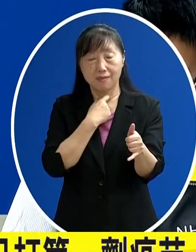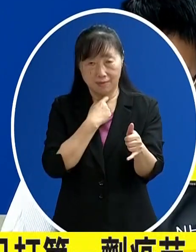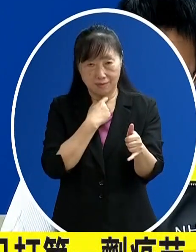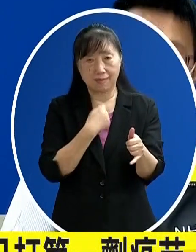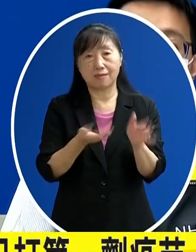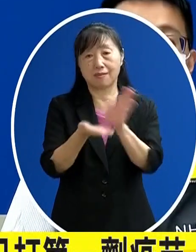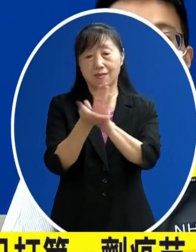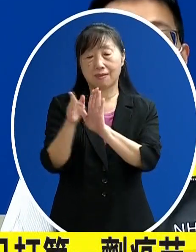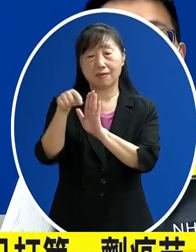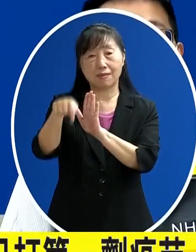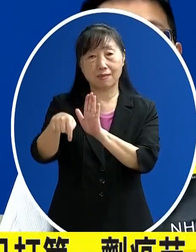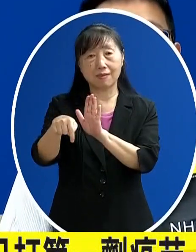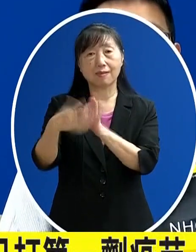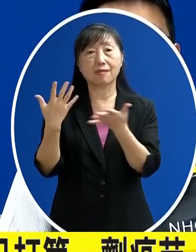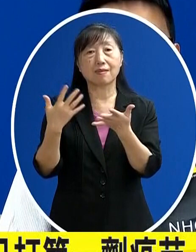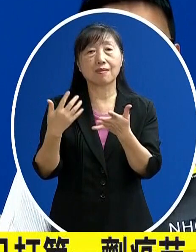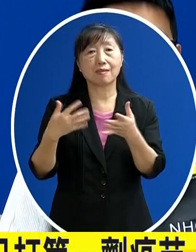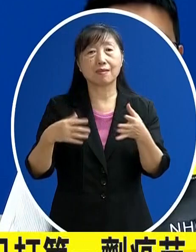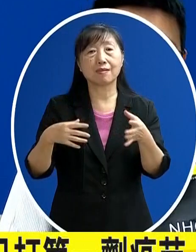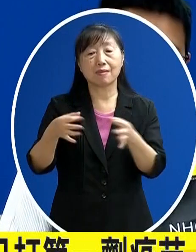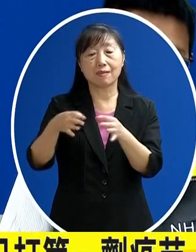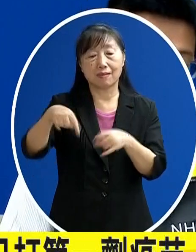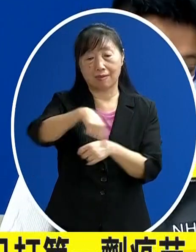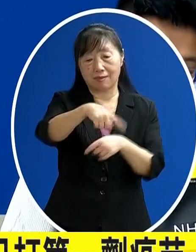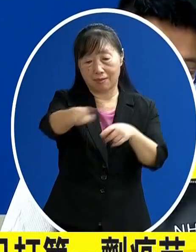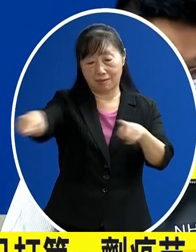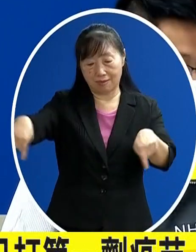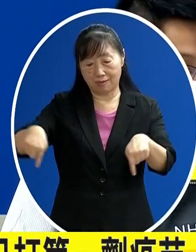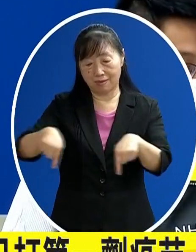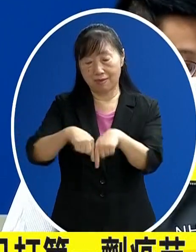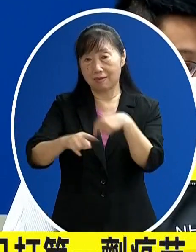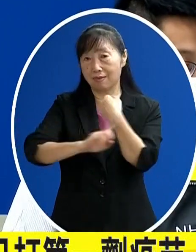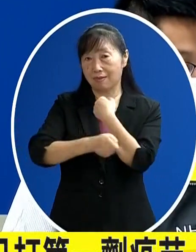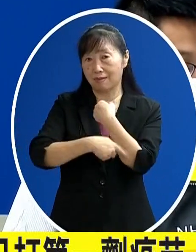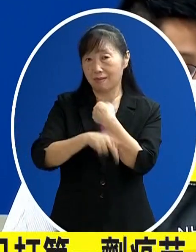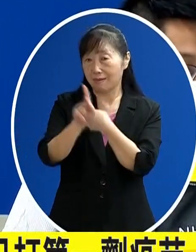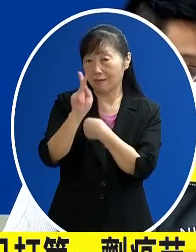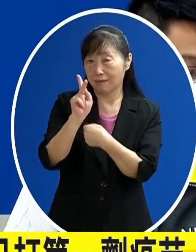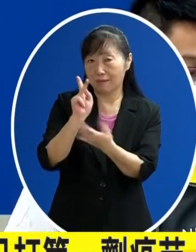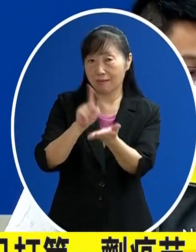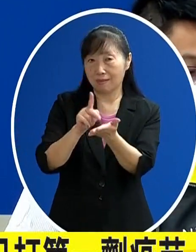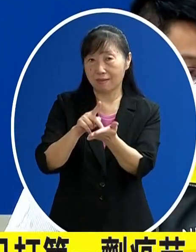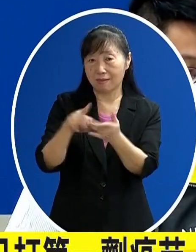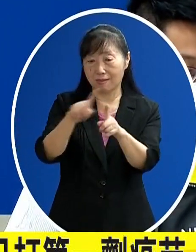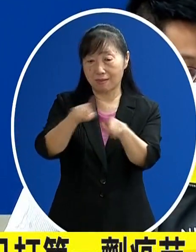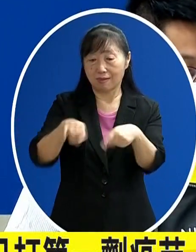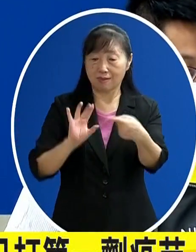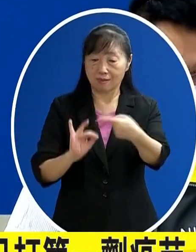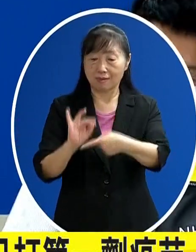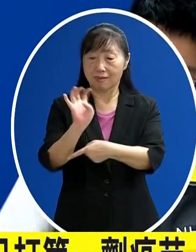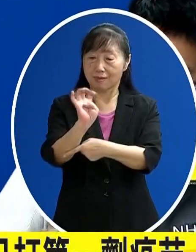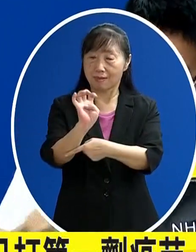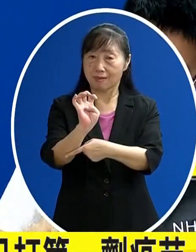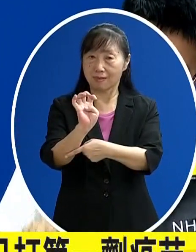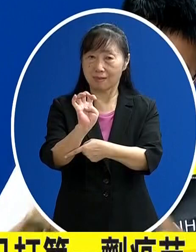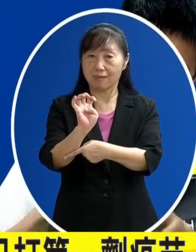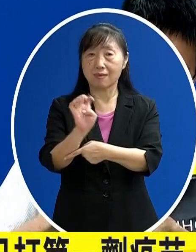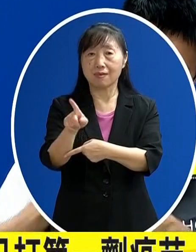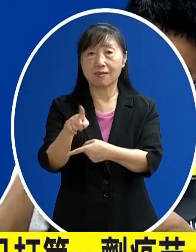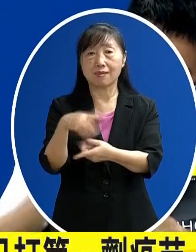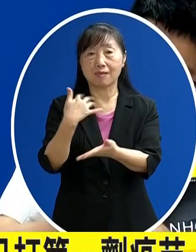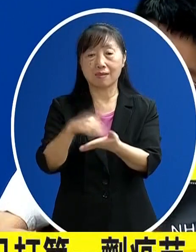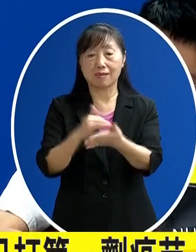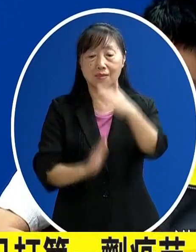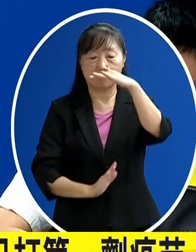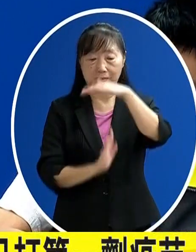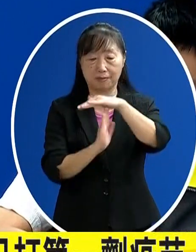览使用总摊位面积，用它的这个租用展区面积的40%作